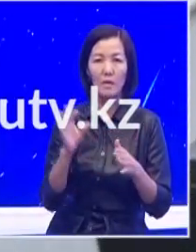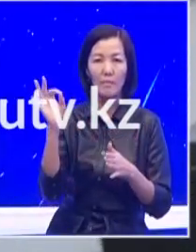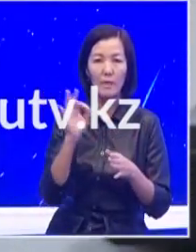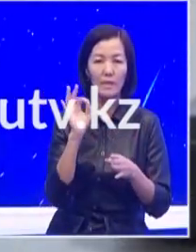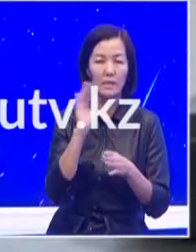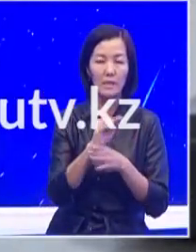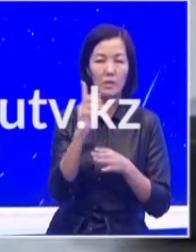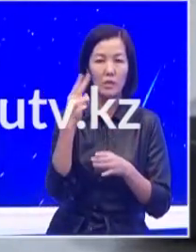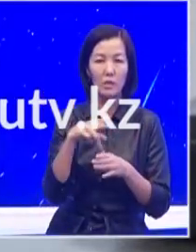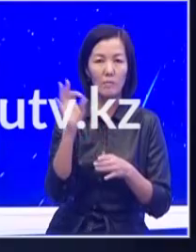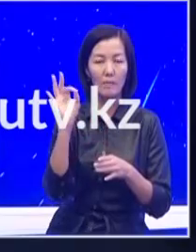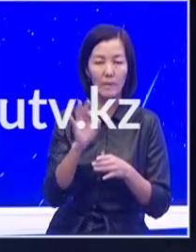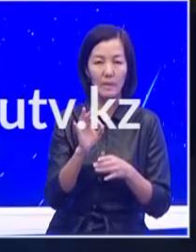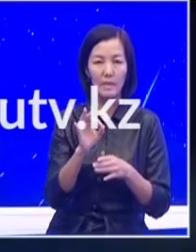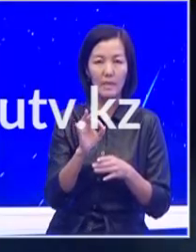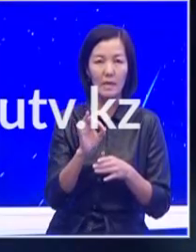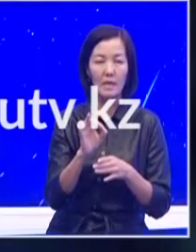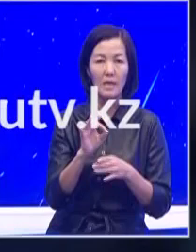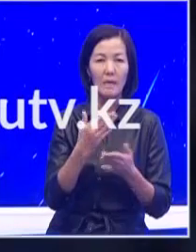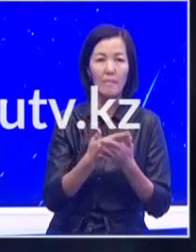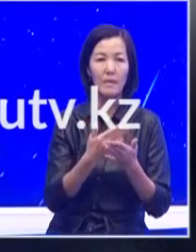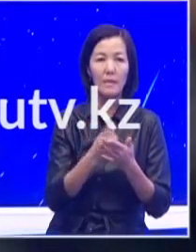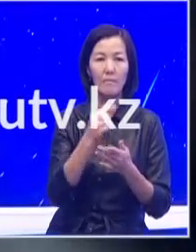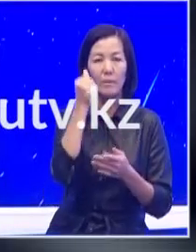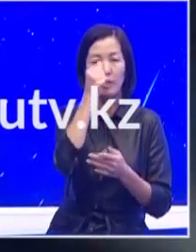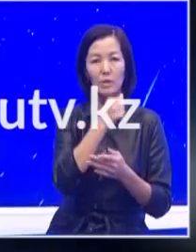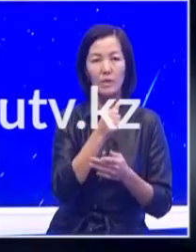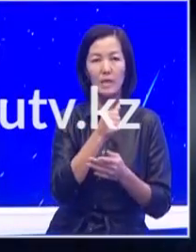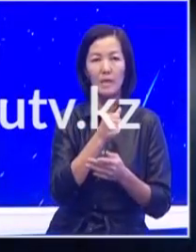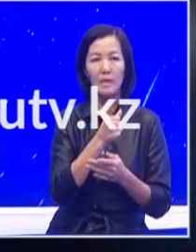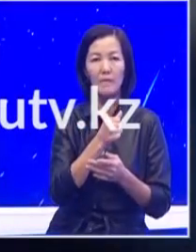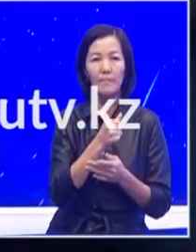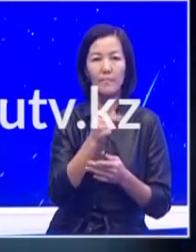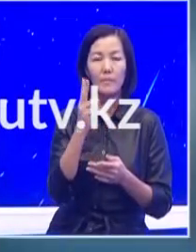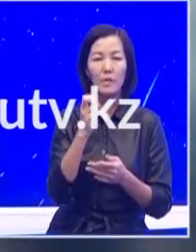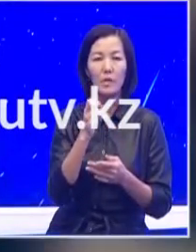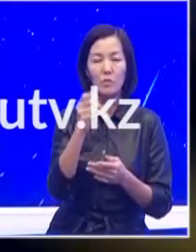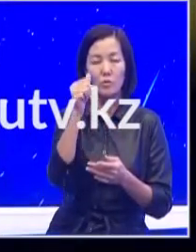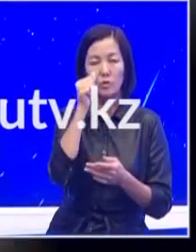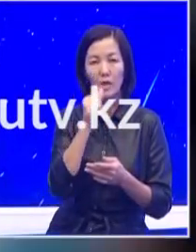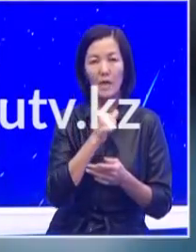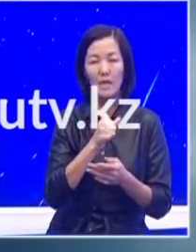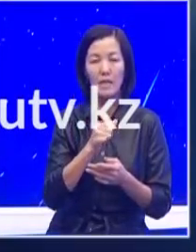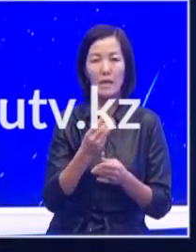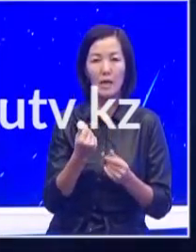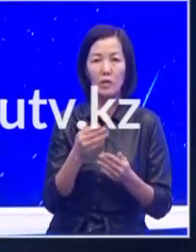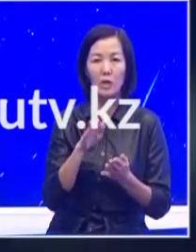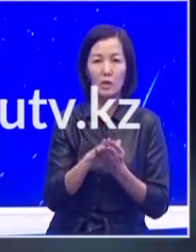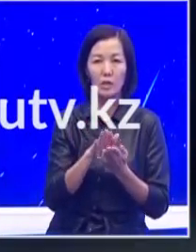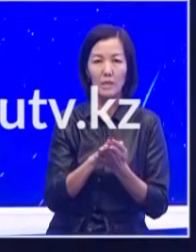20 айлық есептік көрсеткіш көлемінде. Мәселен, бір жылда шотыңызды 200 айлық есептік көрсеткішке толтырсаңыз,